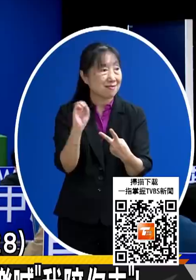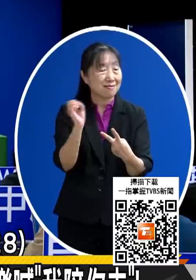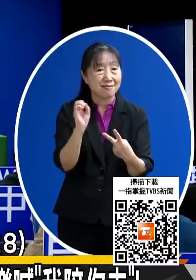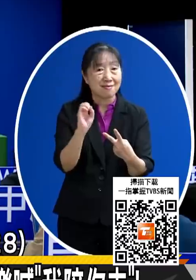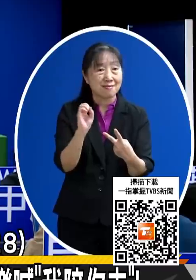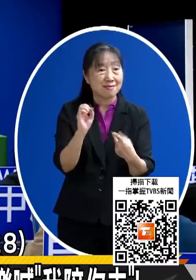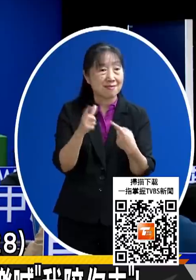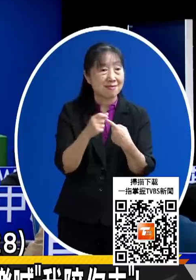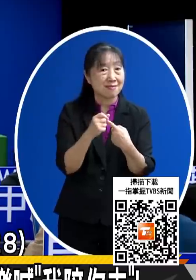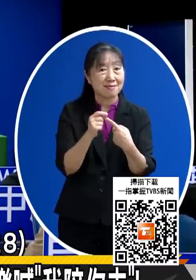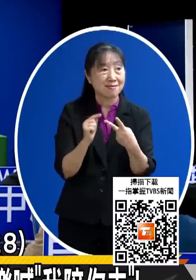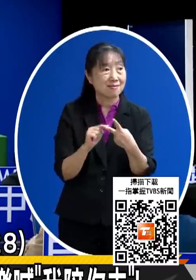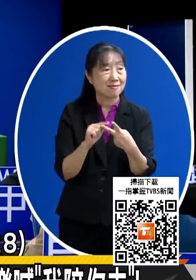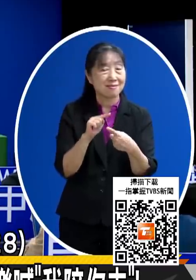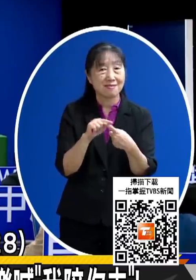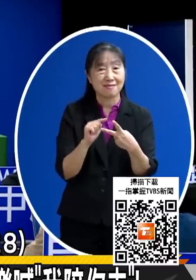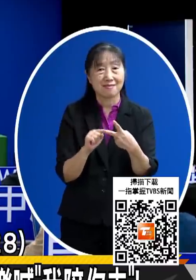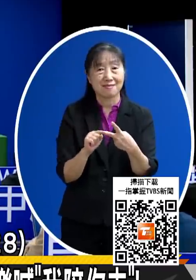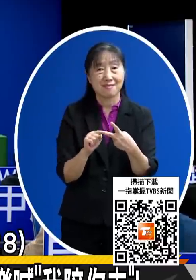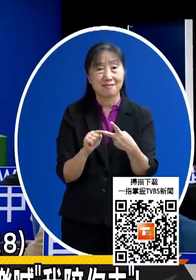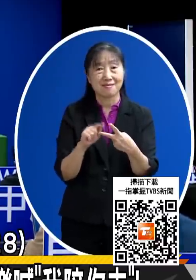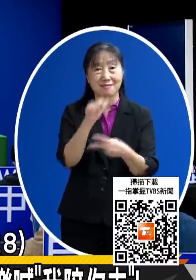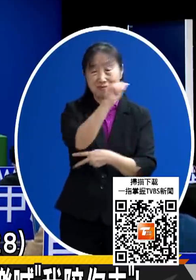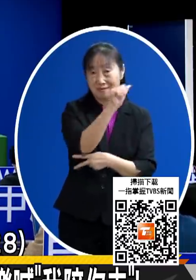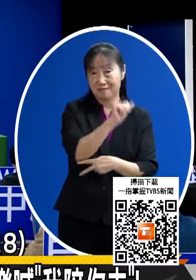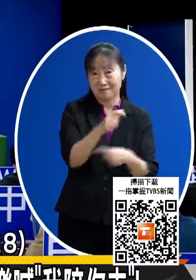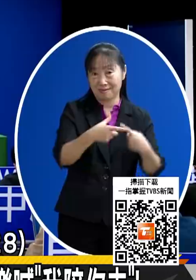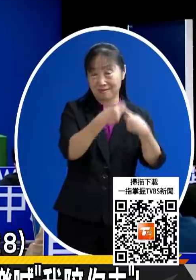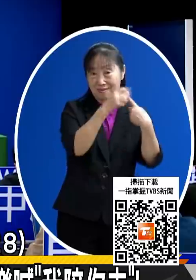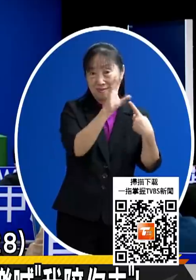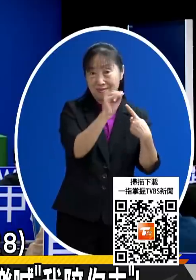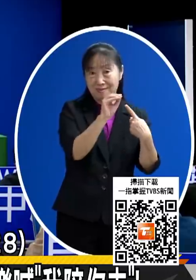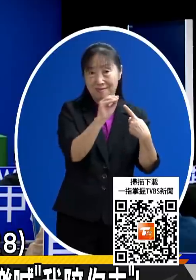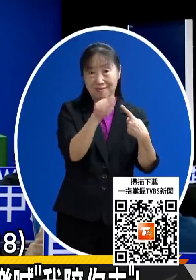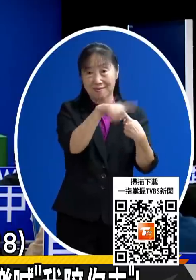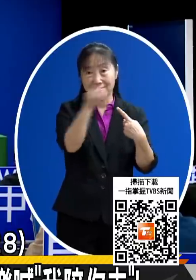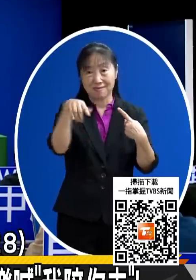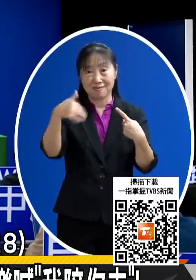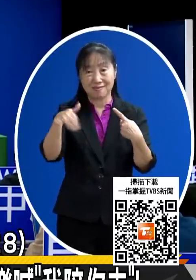嗯，第一季啊，嘿，专门等 A 季的第一季，我们也没有。